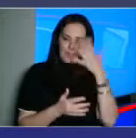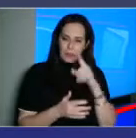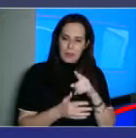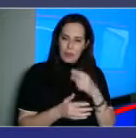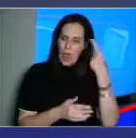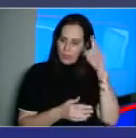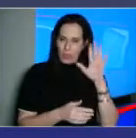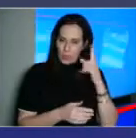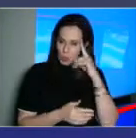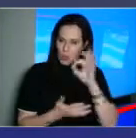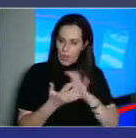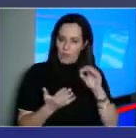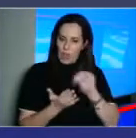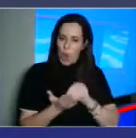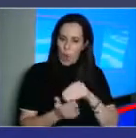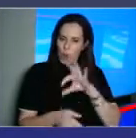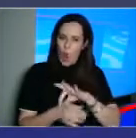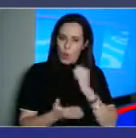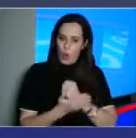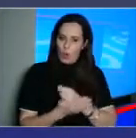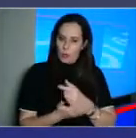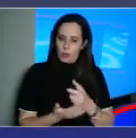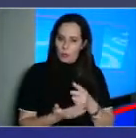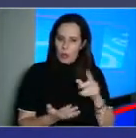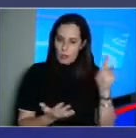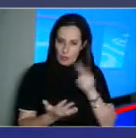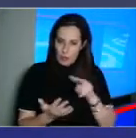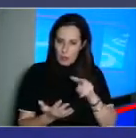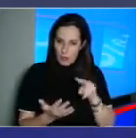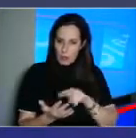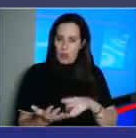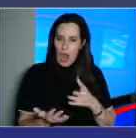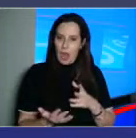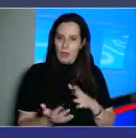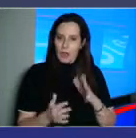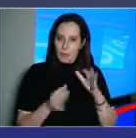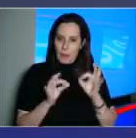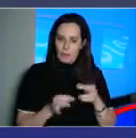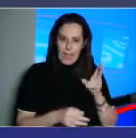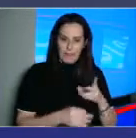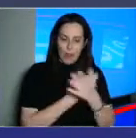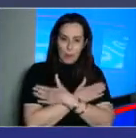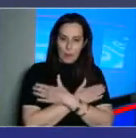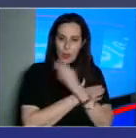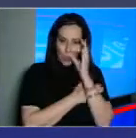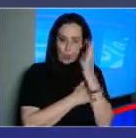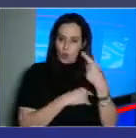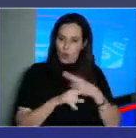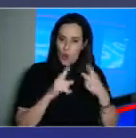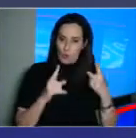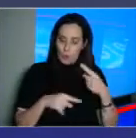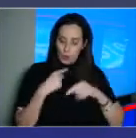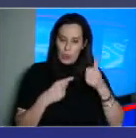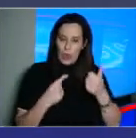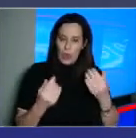זו המצאה. עכשיו, אני יודע שכתב דוקטורט, אני מעריך שקראת את המאמר של קרין נהון, איך בעצם עיראקים, מרוקאים, טוניזאים היו שונים בדור הראשון,